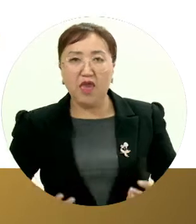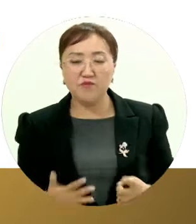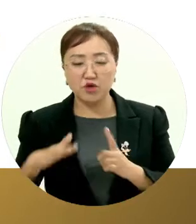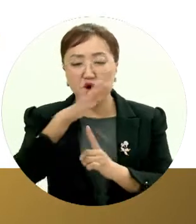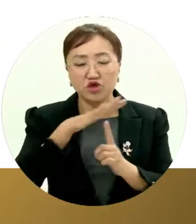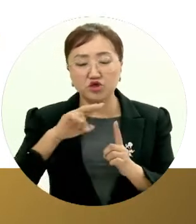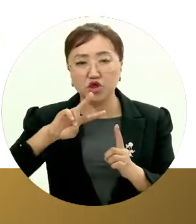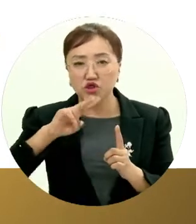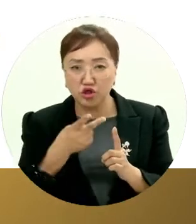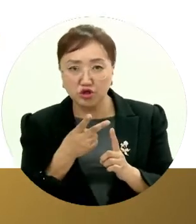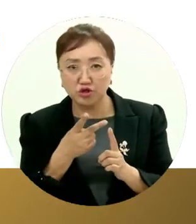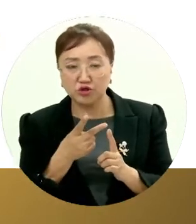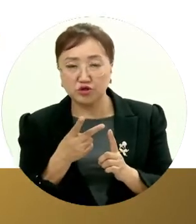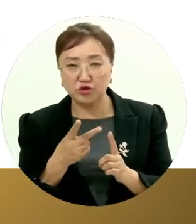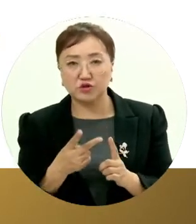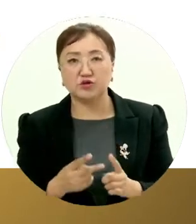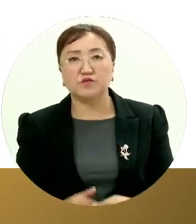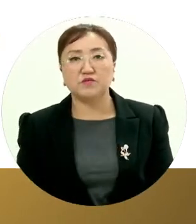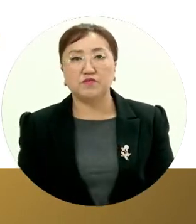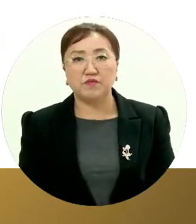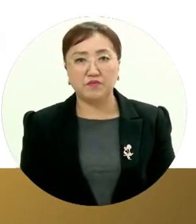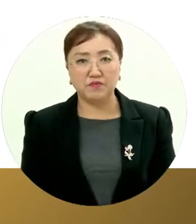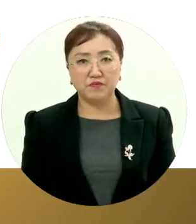солих зэрэг ийм тохиолдлууд явагддаг.